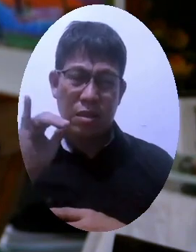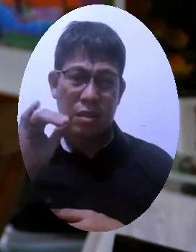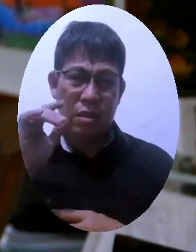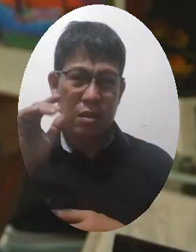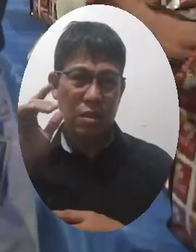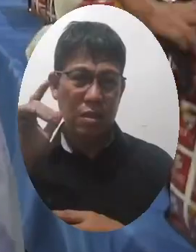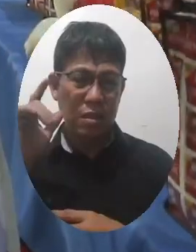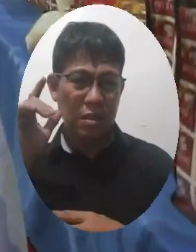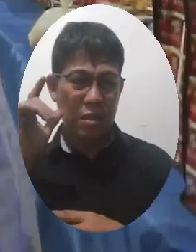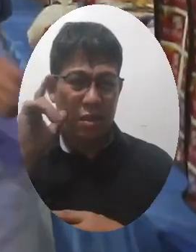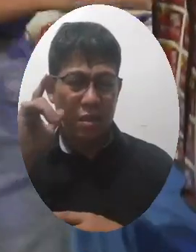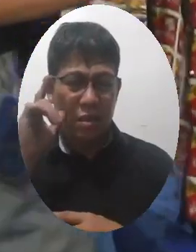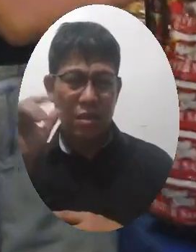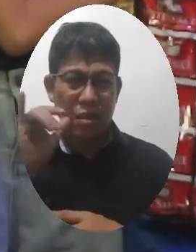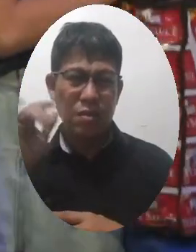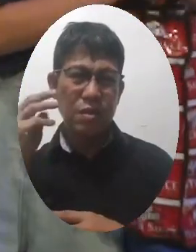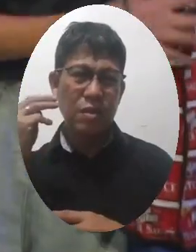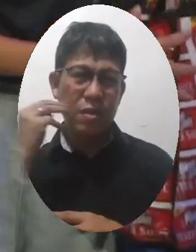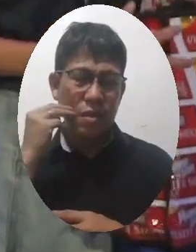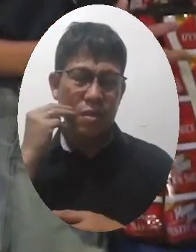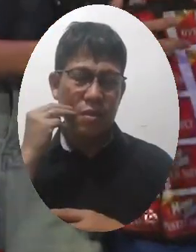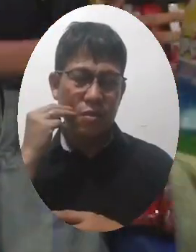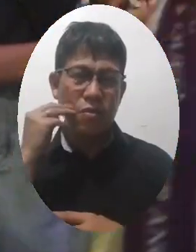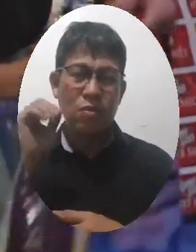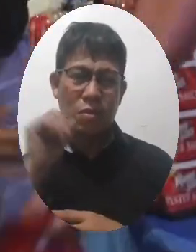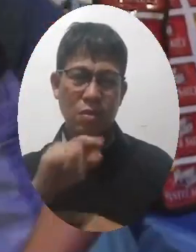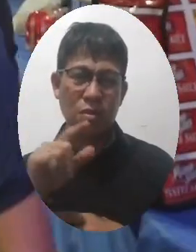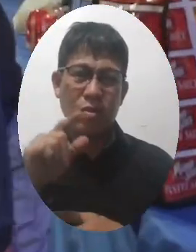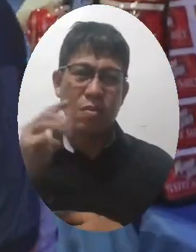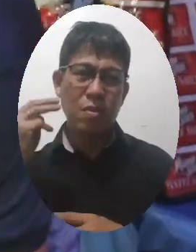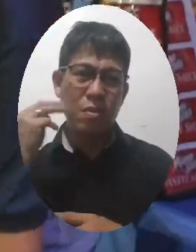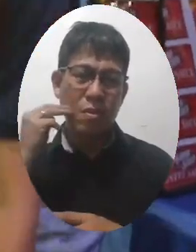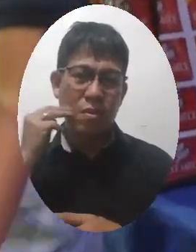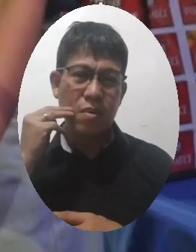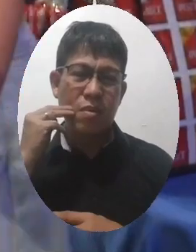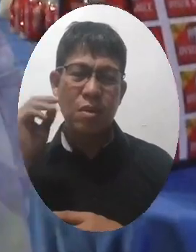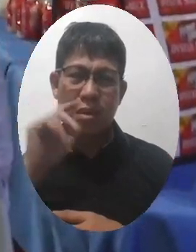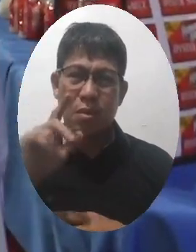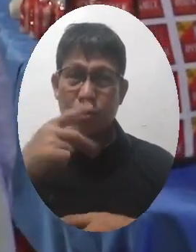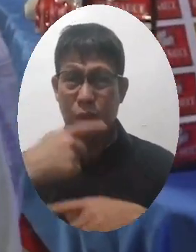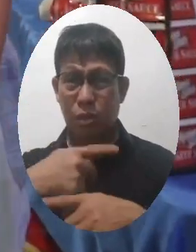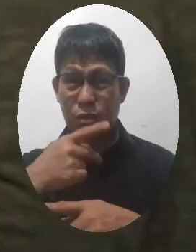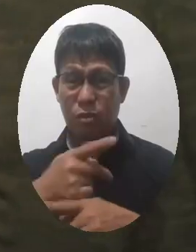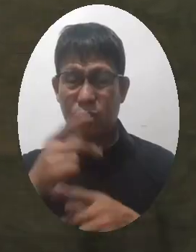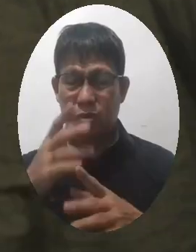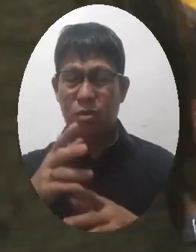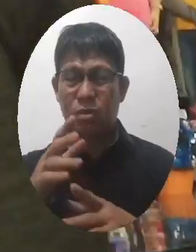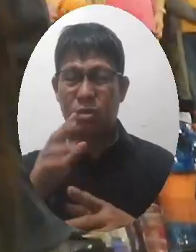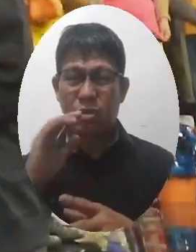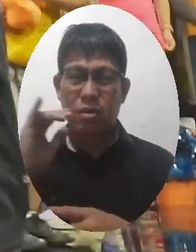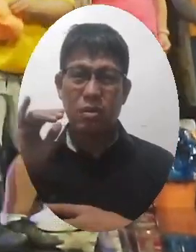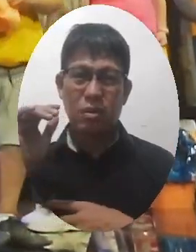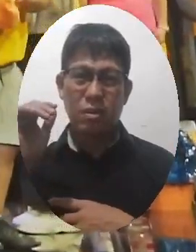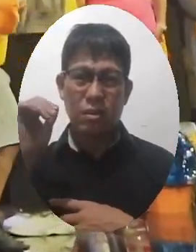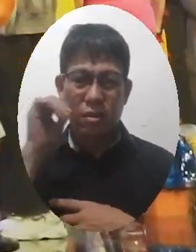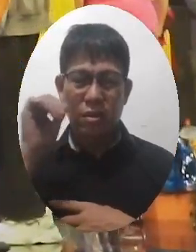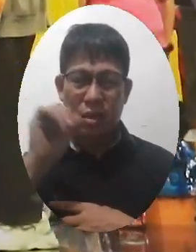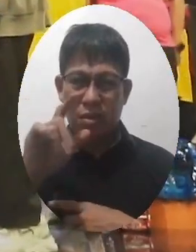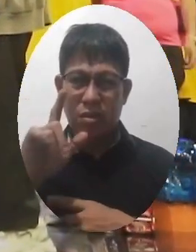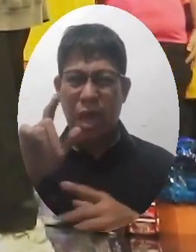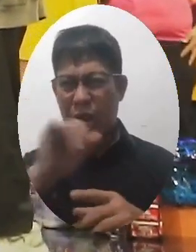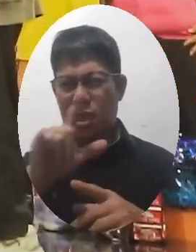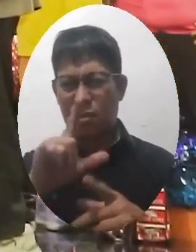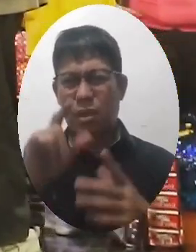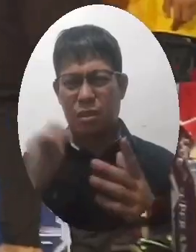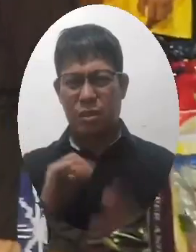executive director, si Mariel, ating social coordinator, si Marvin, head of production, at si Dirk,